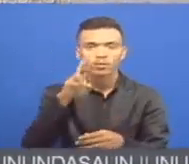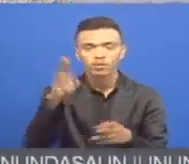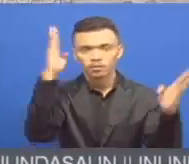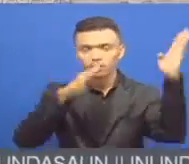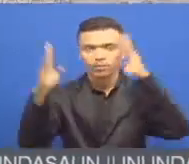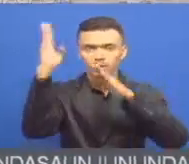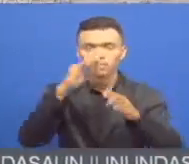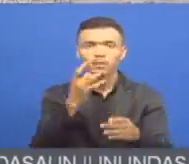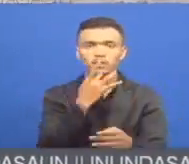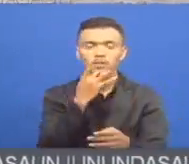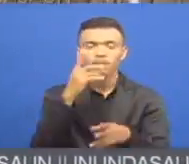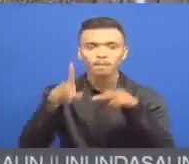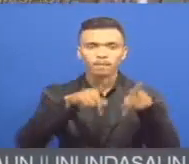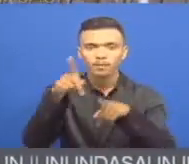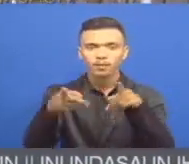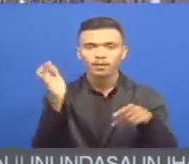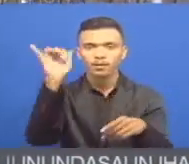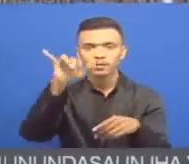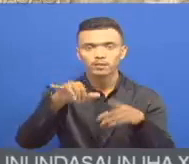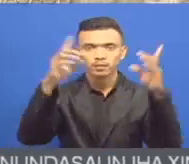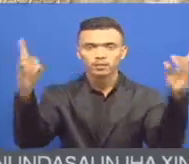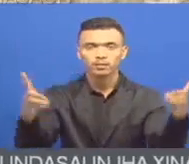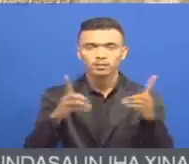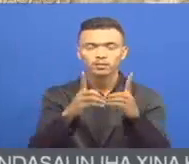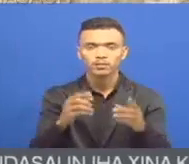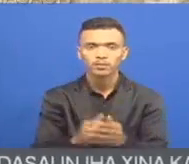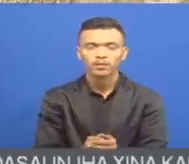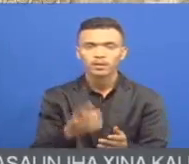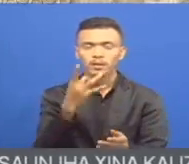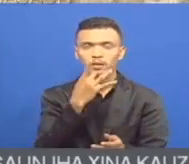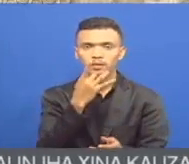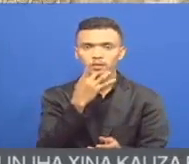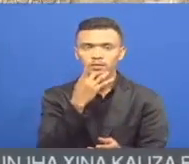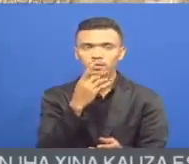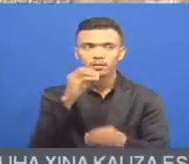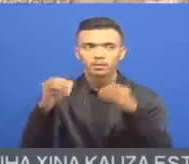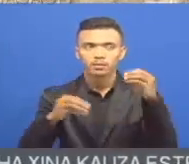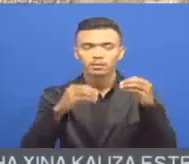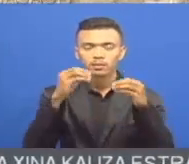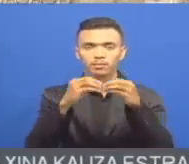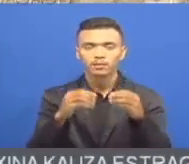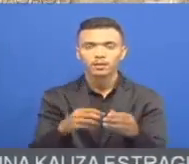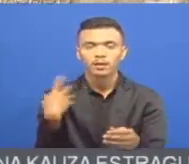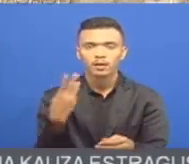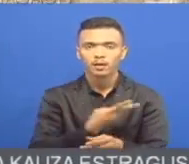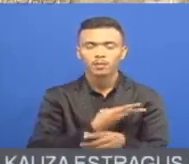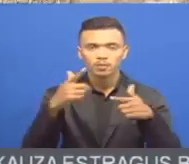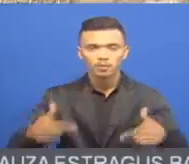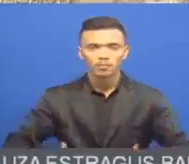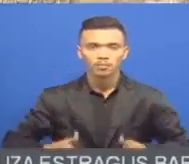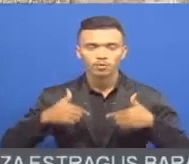problema eletrisidade ne be comunidade si reinfrenta. Eletrisidade kona ba amne Morris ia